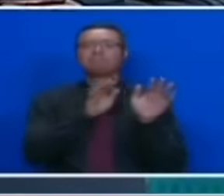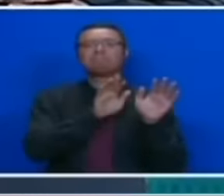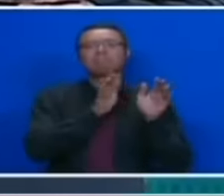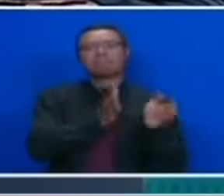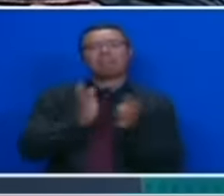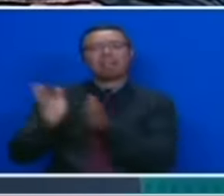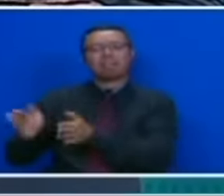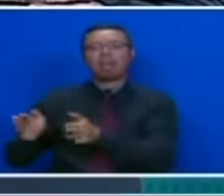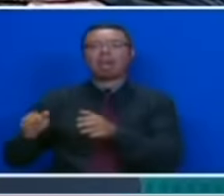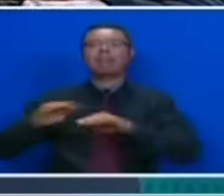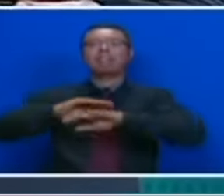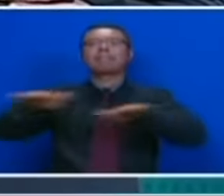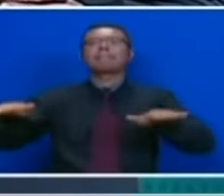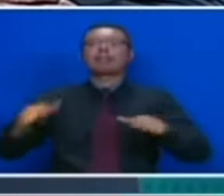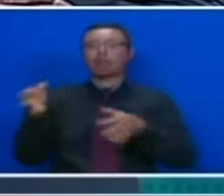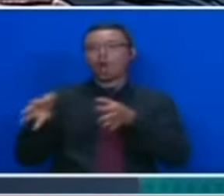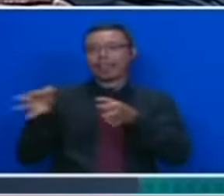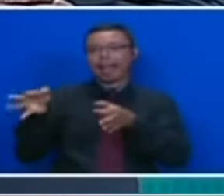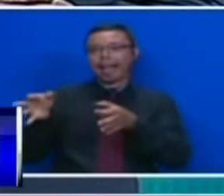penataan kawasan perkotaan.